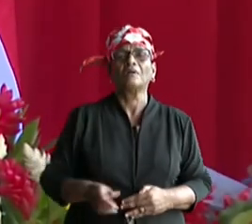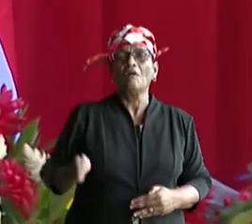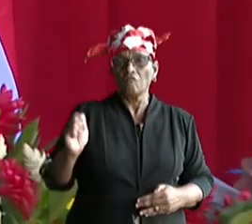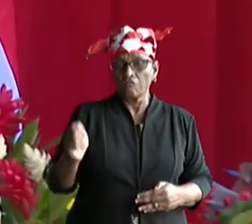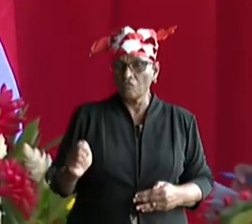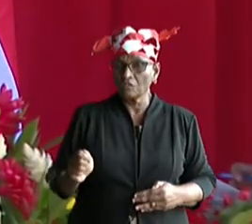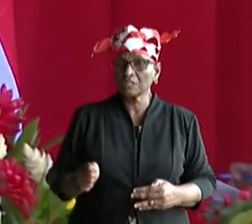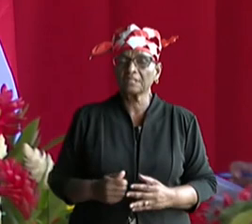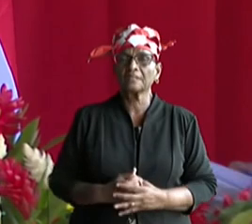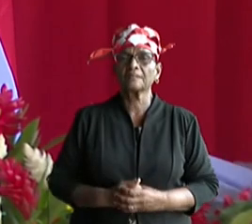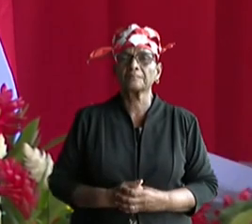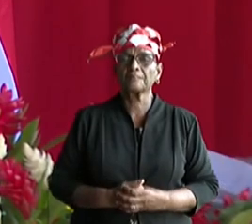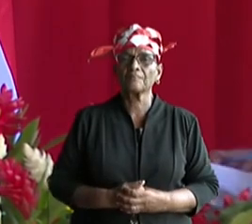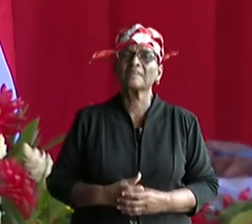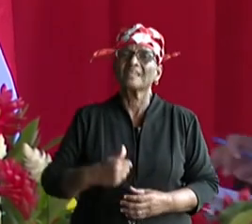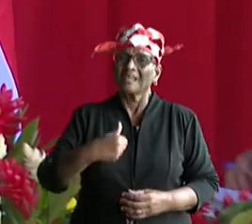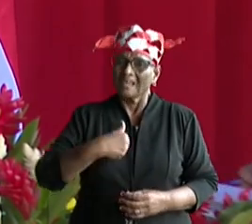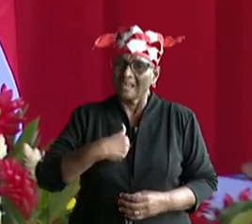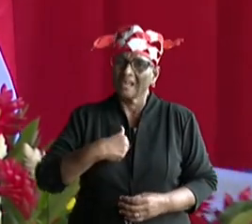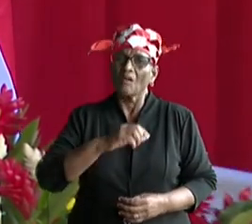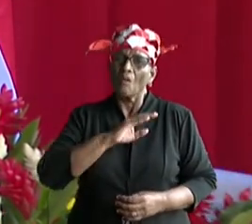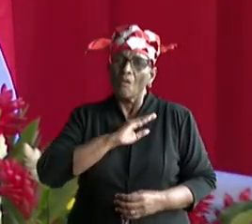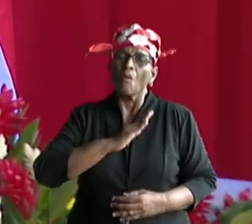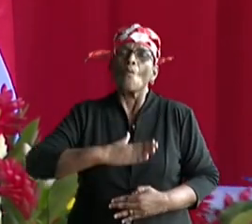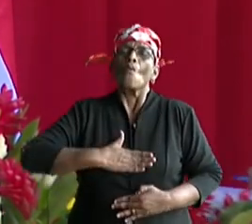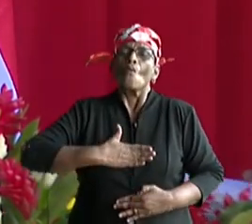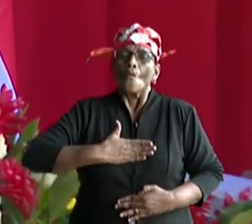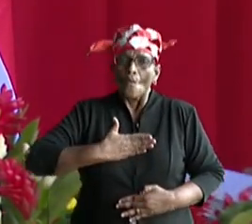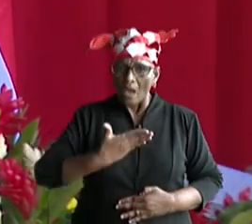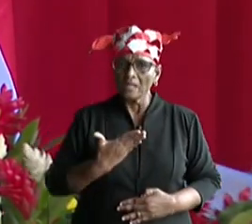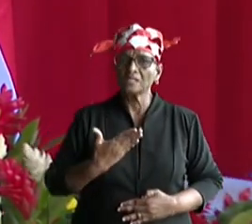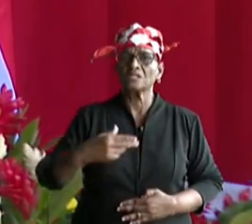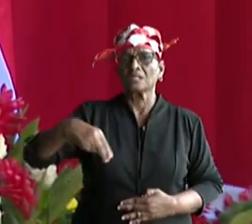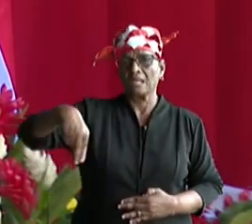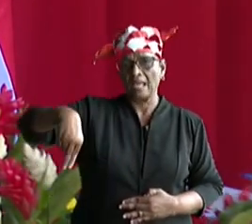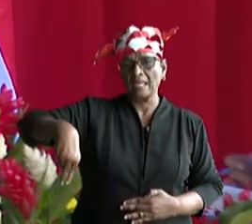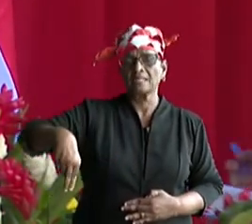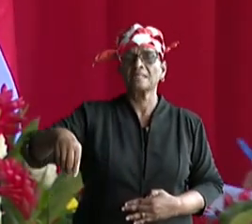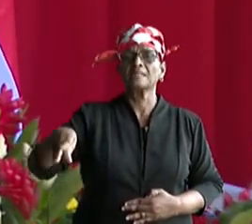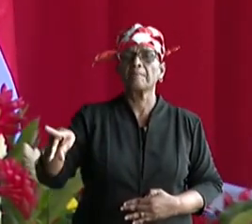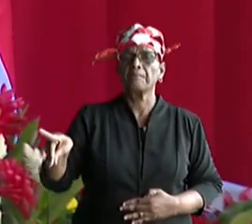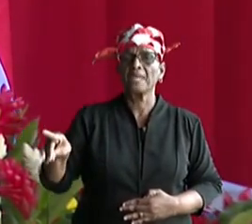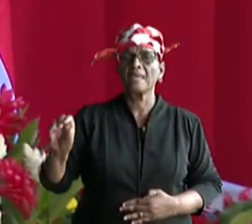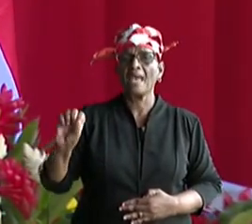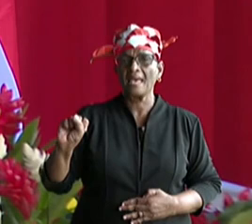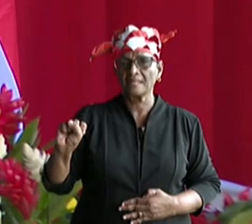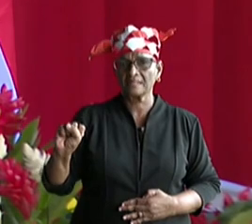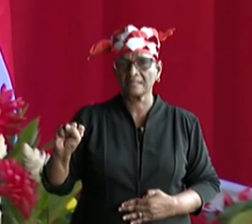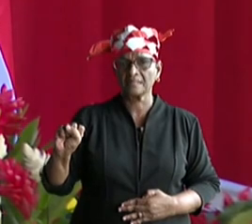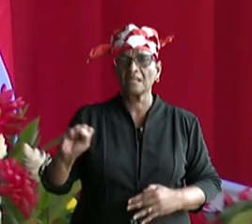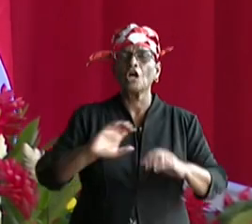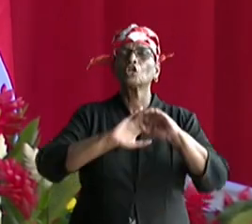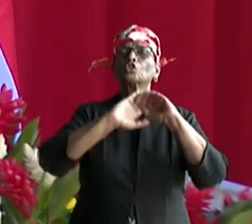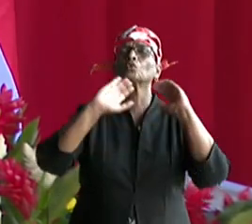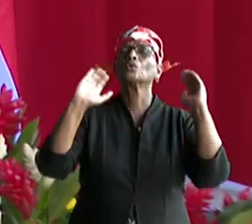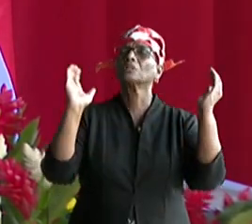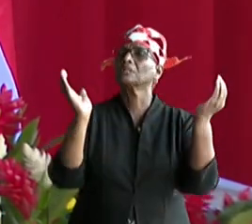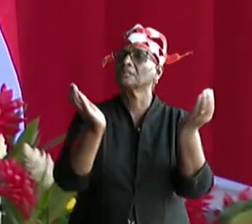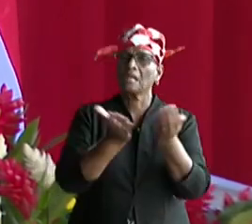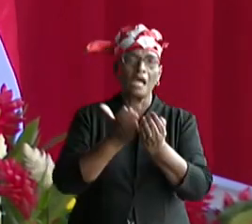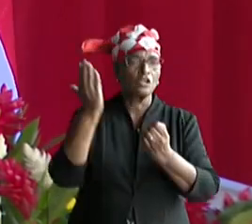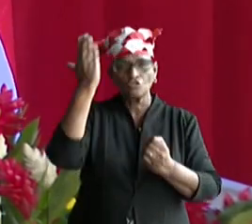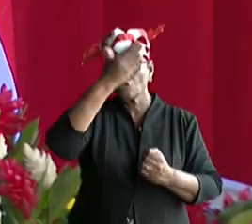Voorzitter, ook ik wens namens de Nationale Partij Suriname het totale Surinaamse